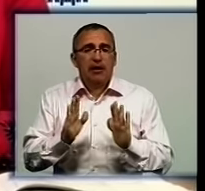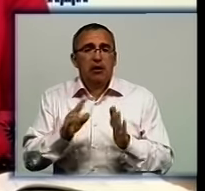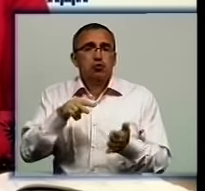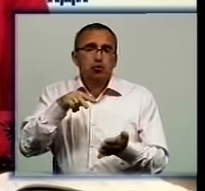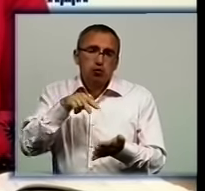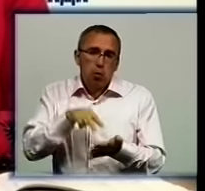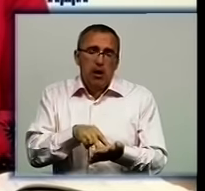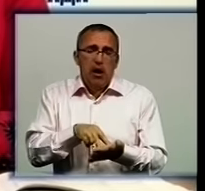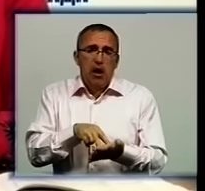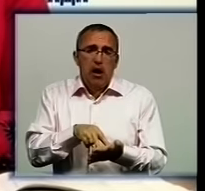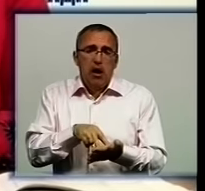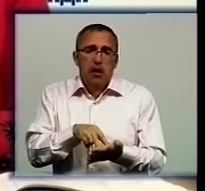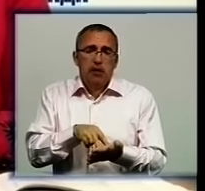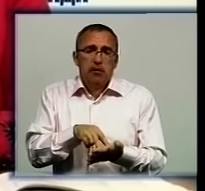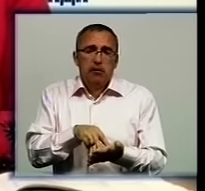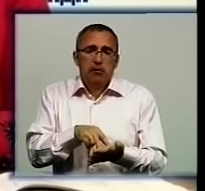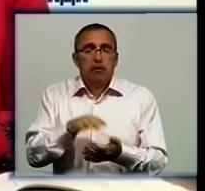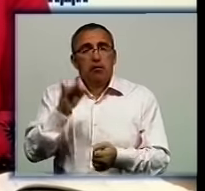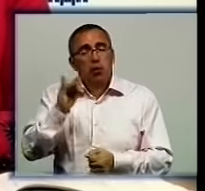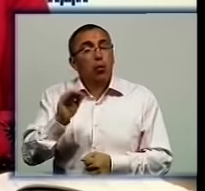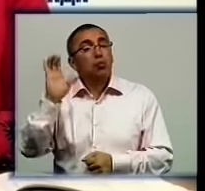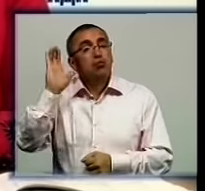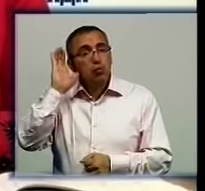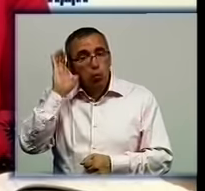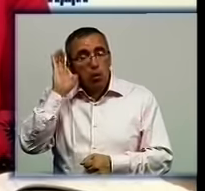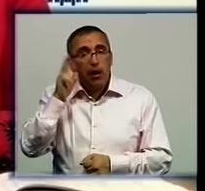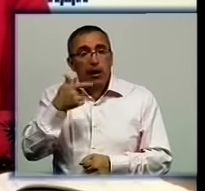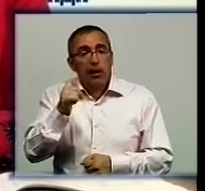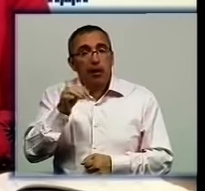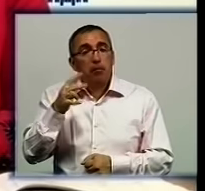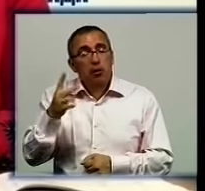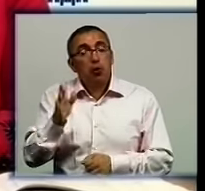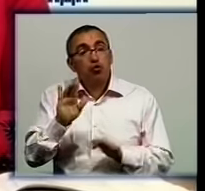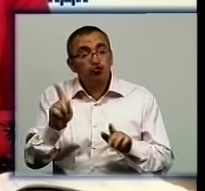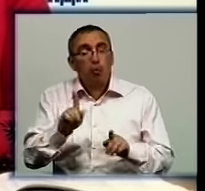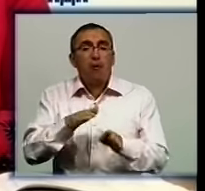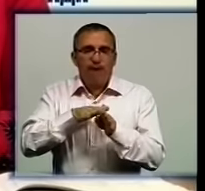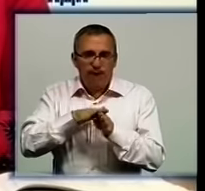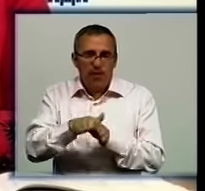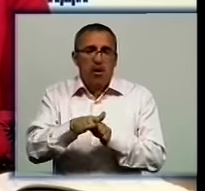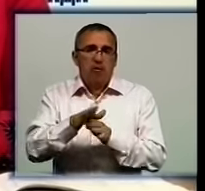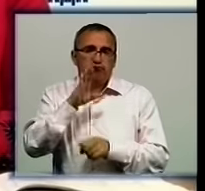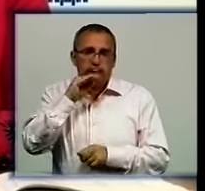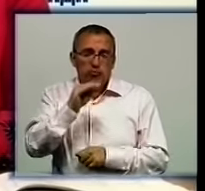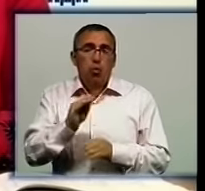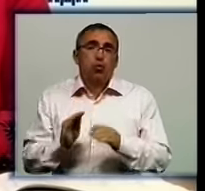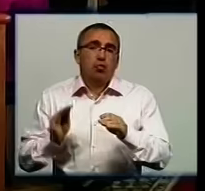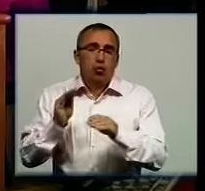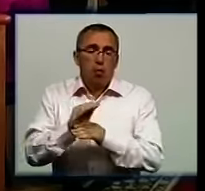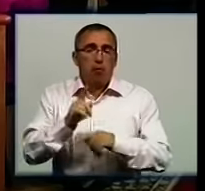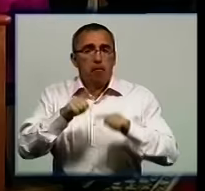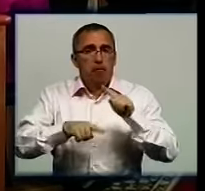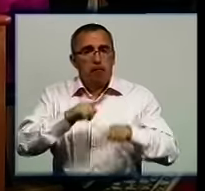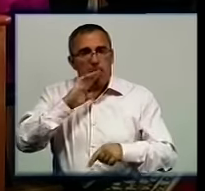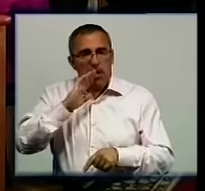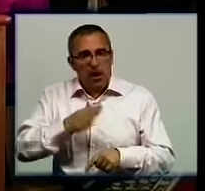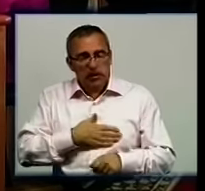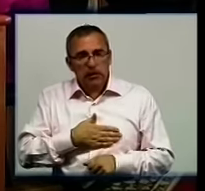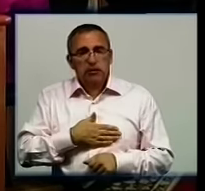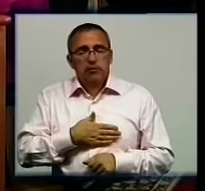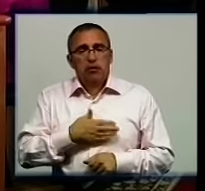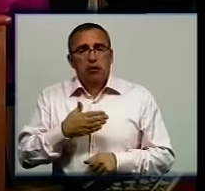стояли і слухали гімн, а щоб і виконували, це додасть і патріотизму